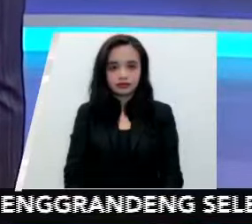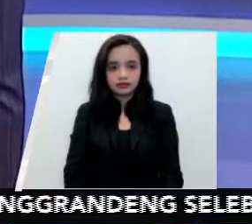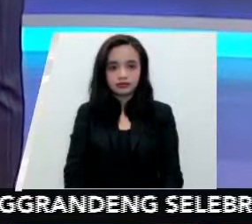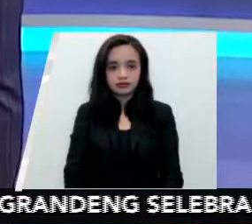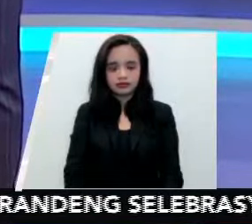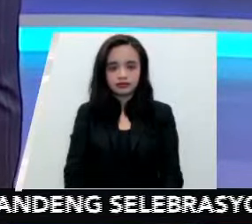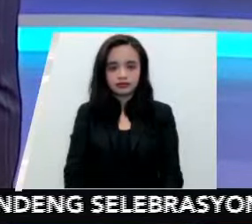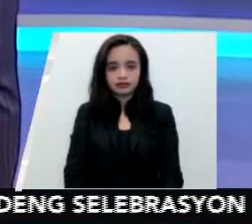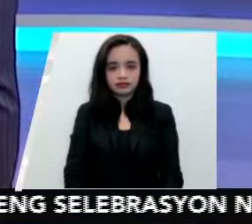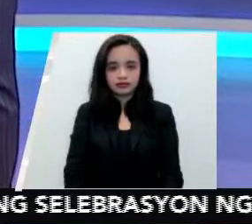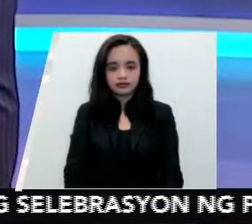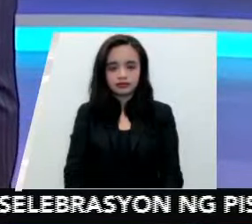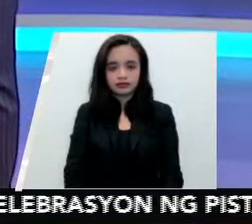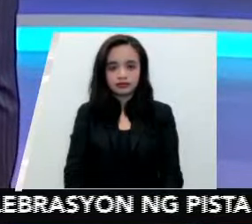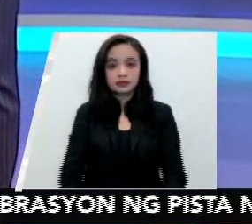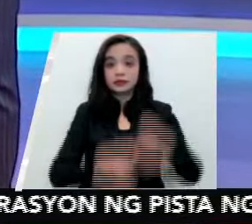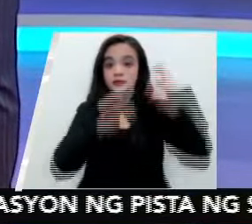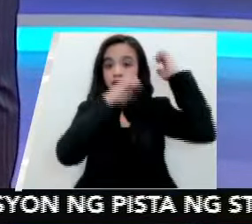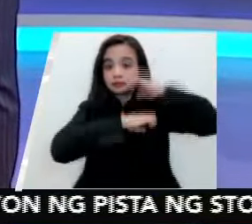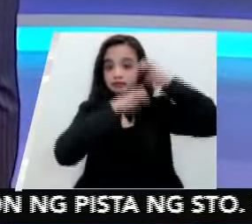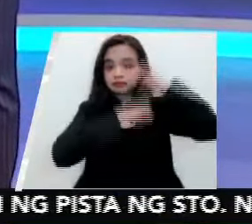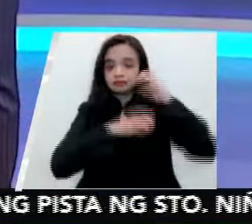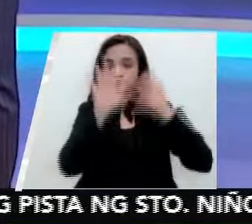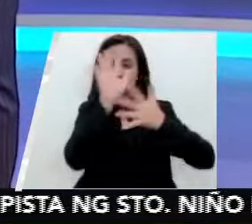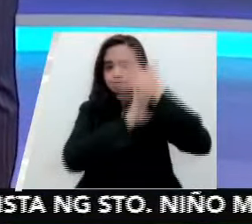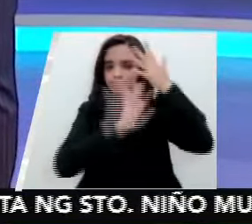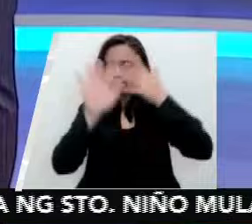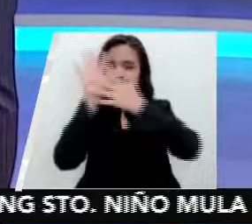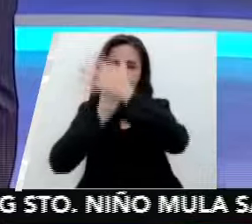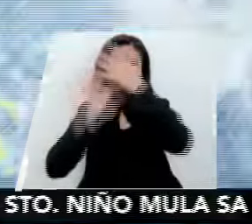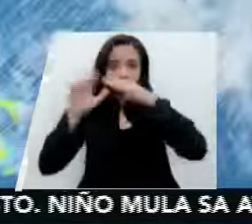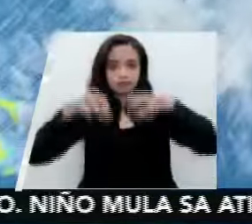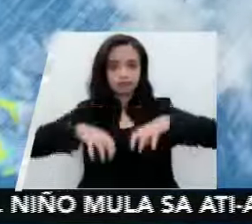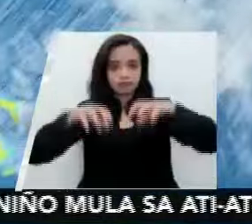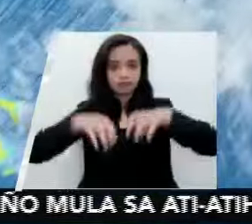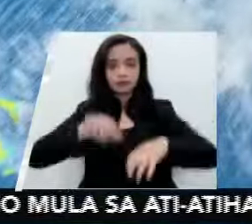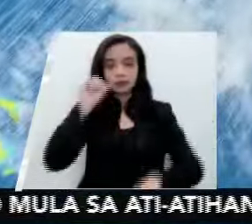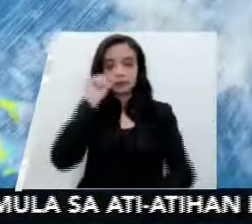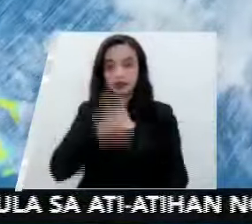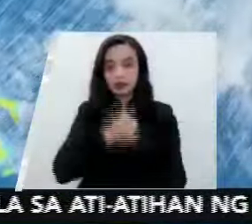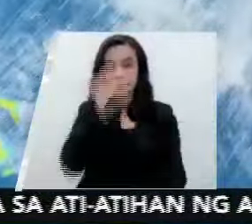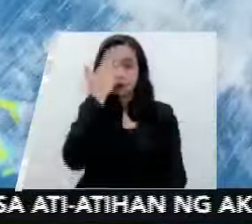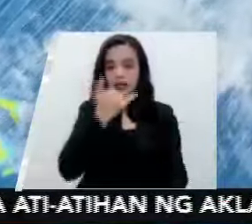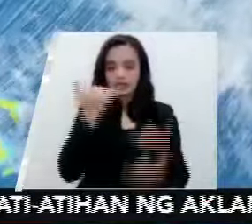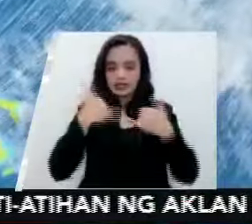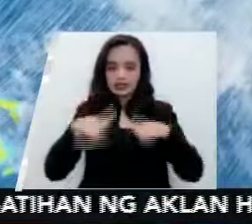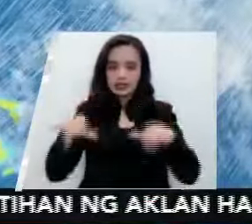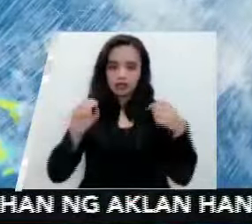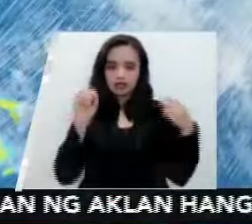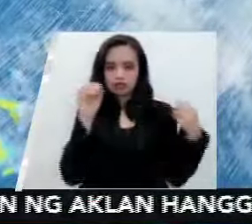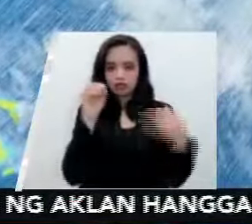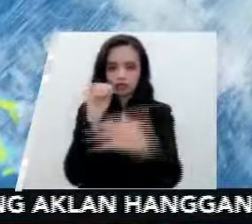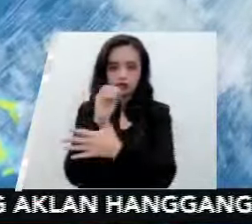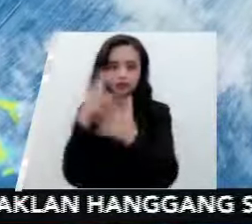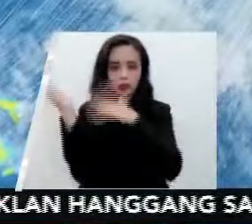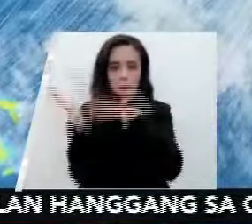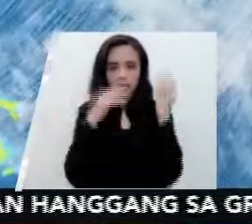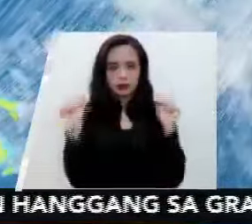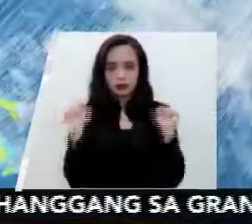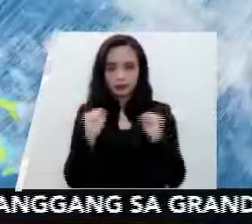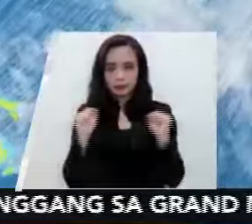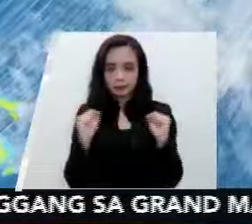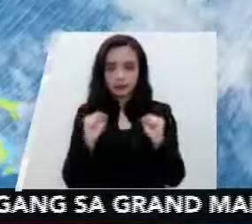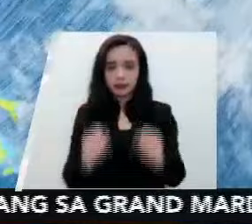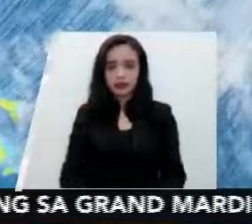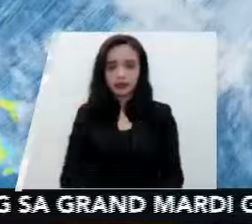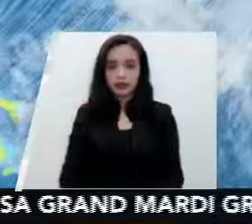Mga puso, asahan pa rin po maulap na papawirin at pag-ulan bukas dahil pa rin yan sa epekto ng hanging amihan. Ang LPA naman sa labas ng